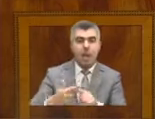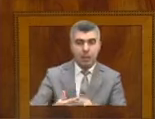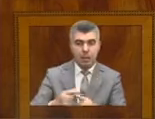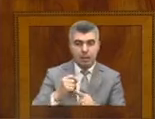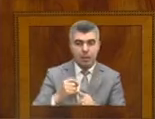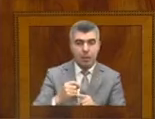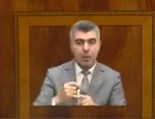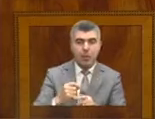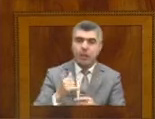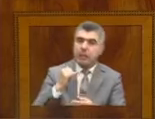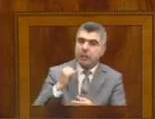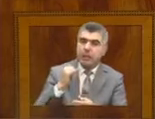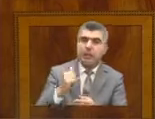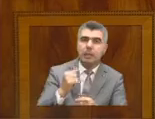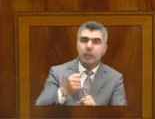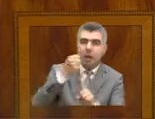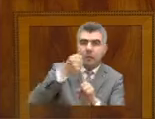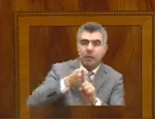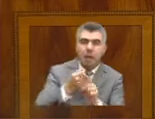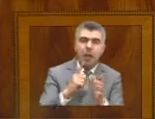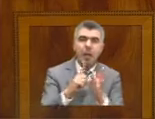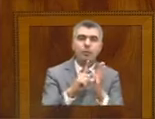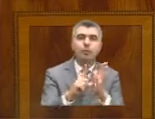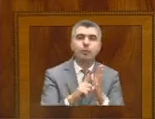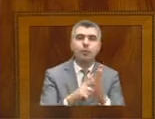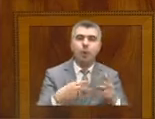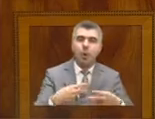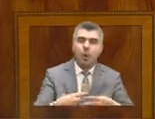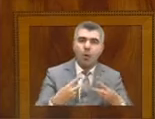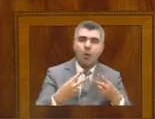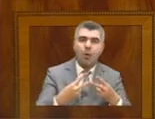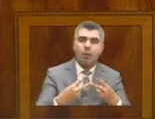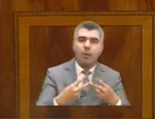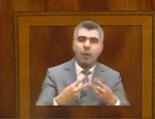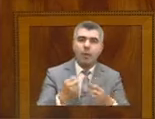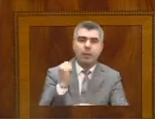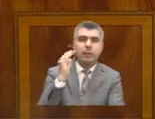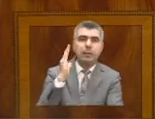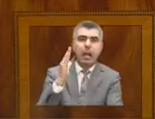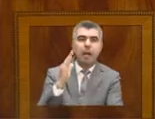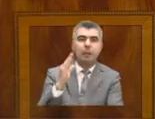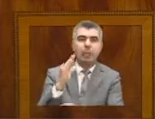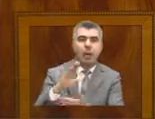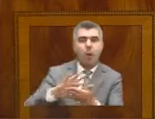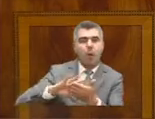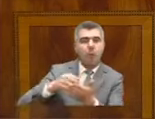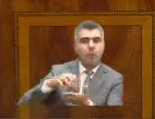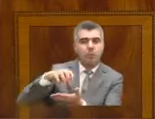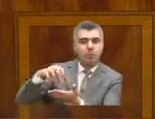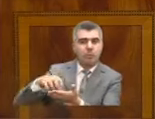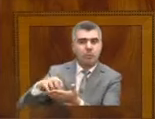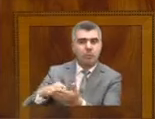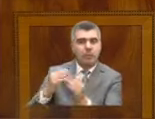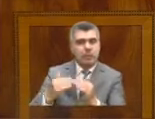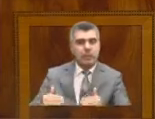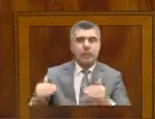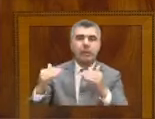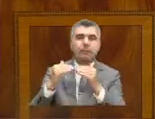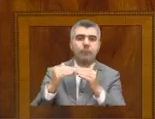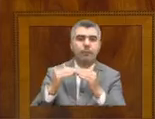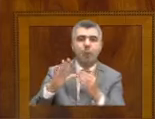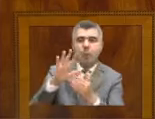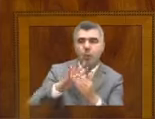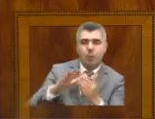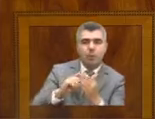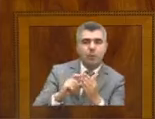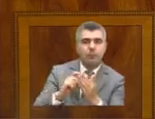ومواصلة تنزيل قانون الإطار المتعلق بالإصلاح الضريبي بشكل يضمن تحقيق العدالة الجبائية